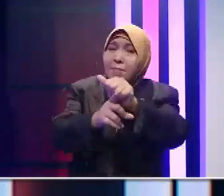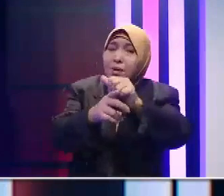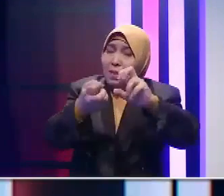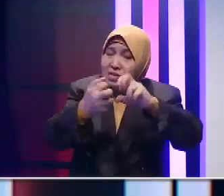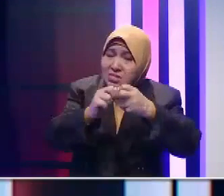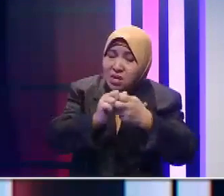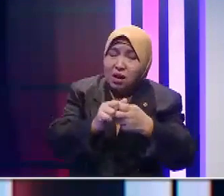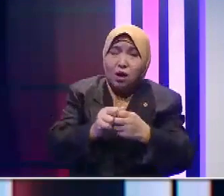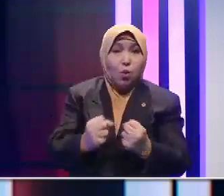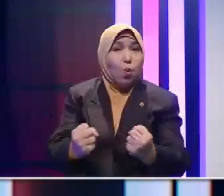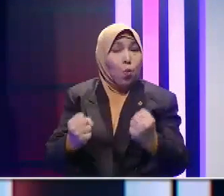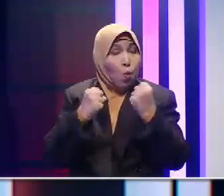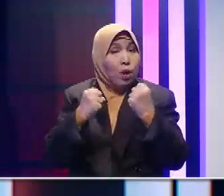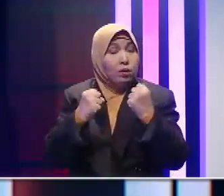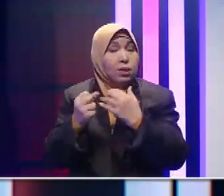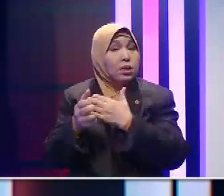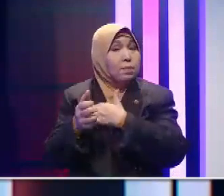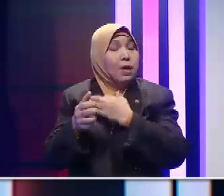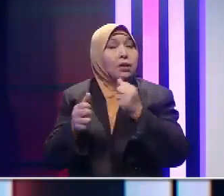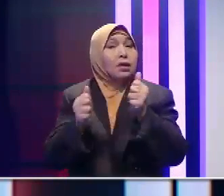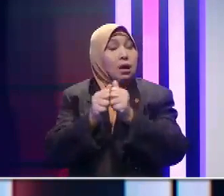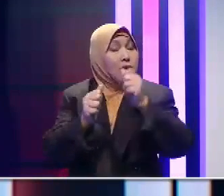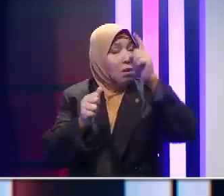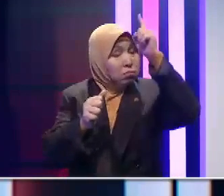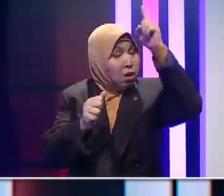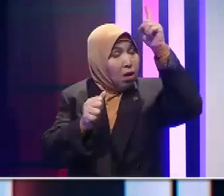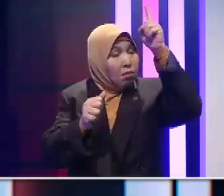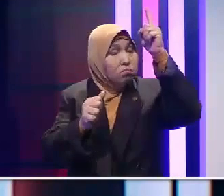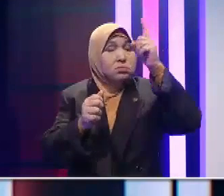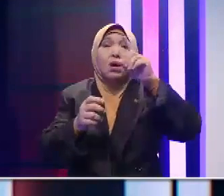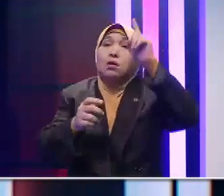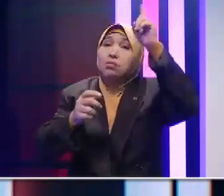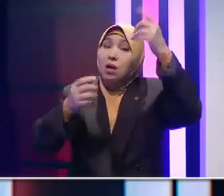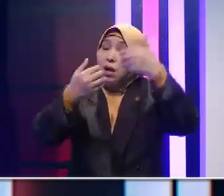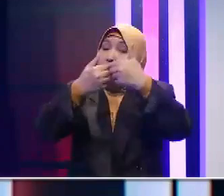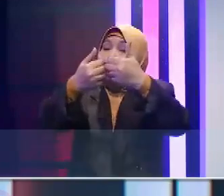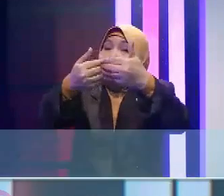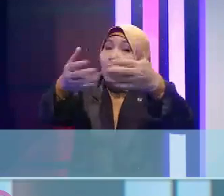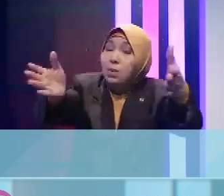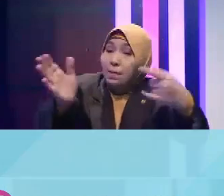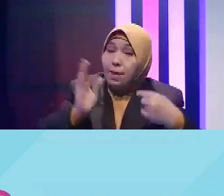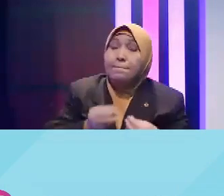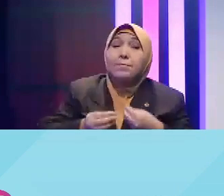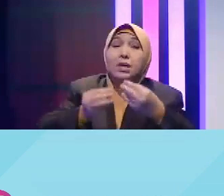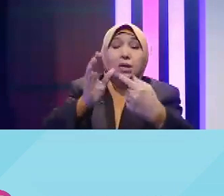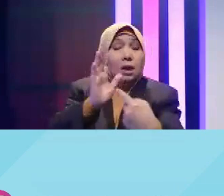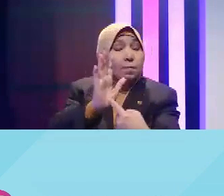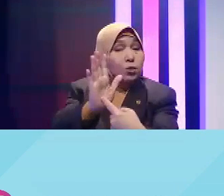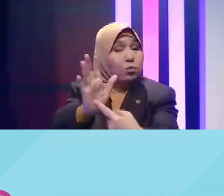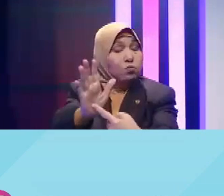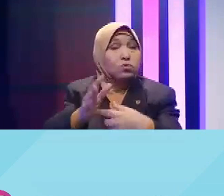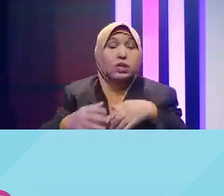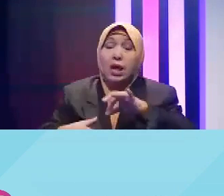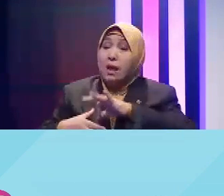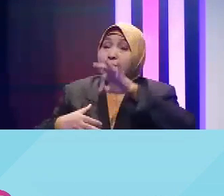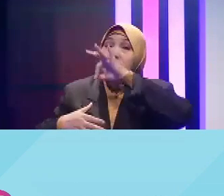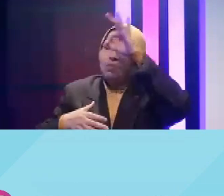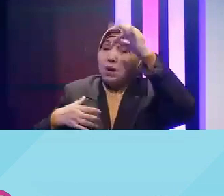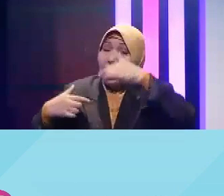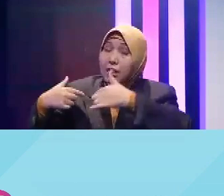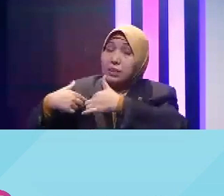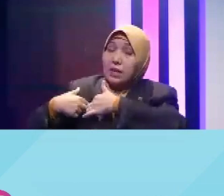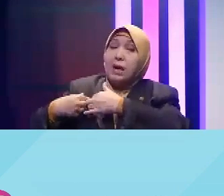tetapi dia teguh beriman kepada Allah Ta'ala, Allah Ta'ala akan membuka, memberikan petunjuk kepada dalam jiwanya ataupun